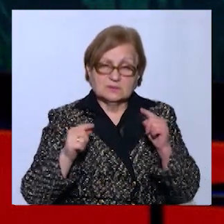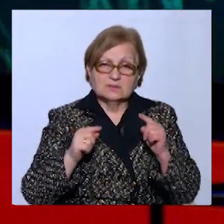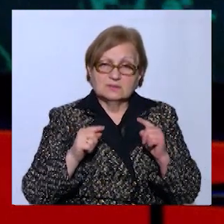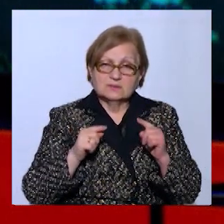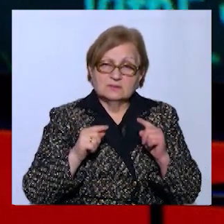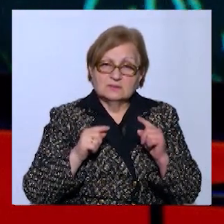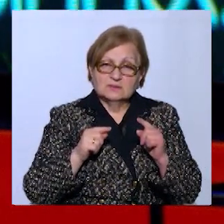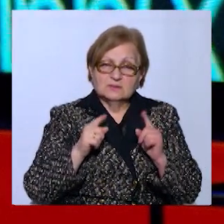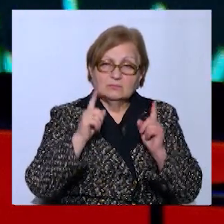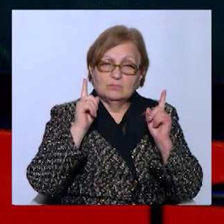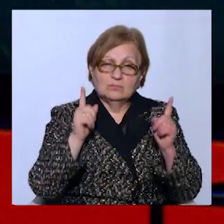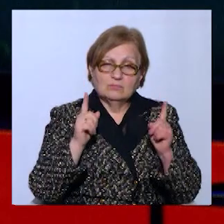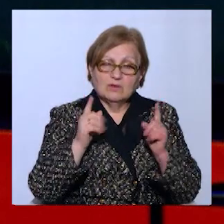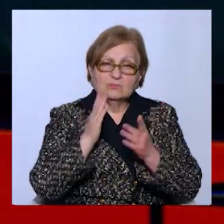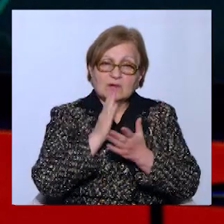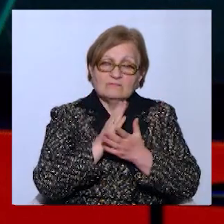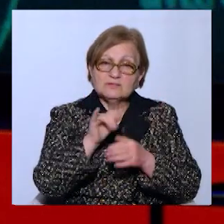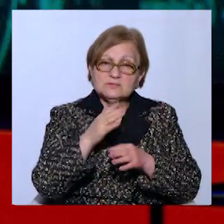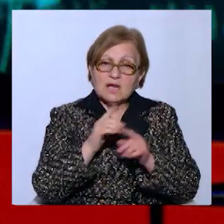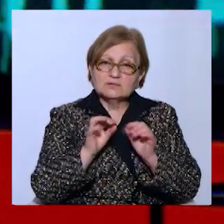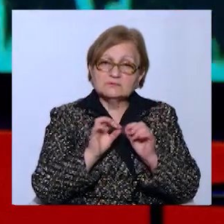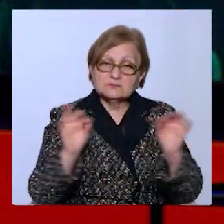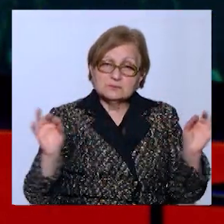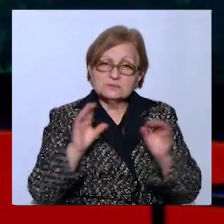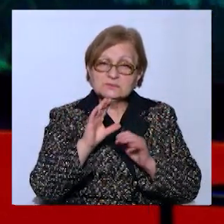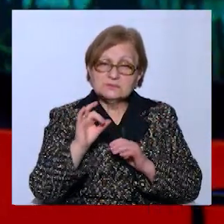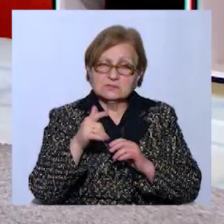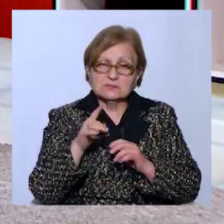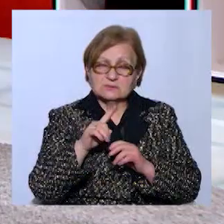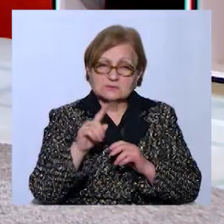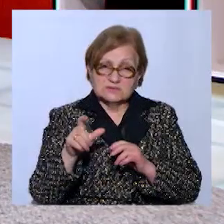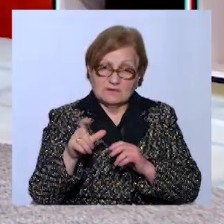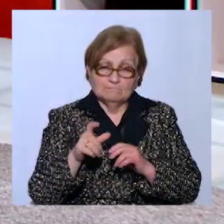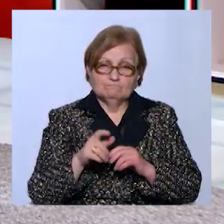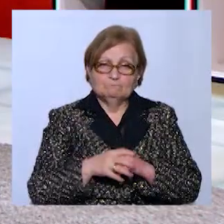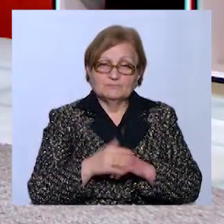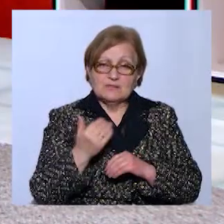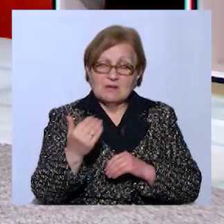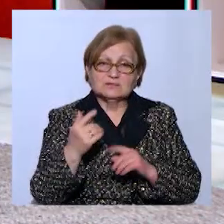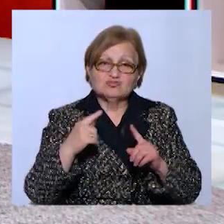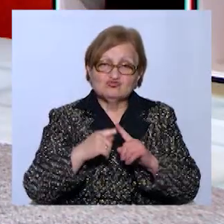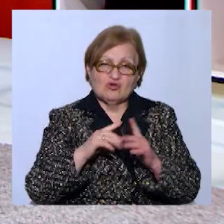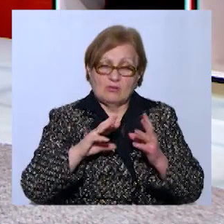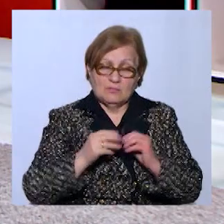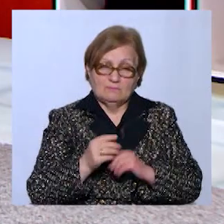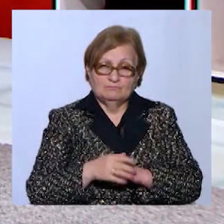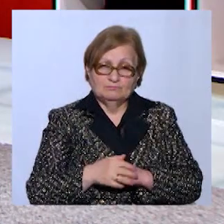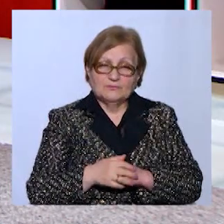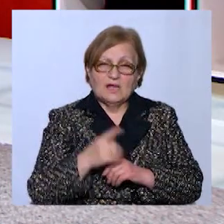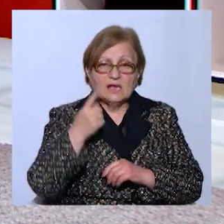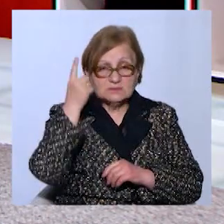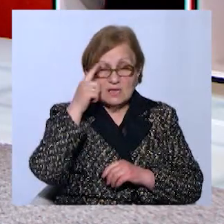ლაპარაკი? მონაკვეთს ახასიათებს სიგრძე. აი ახლა მოდით ერთი ესეთი ამოცანა გავაკეთოთ. თქვენი